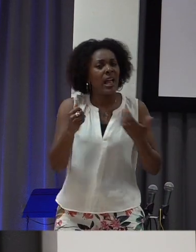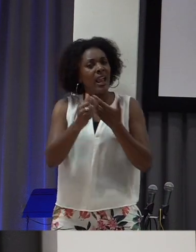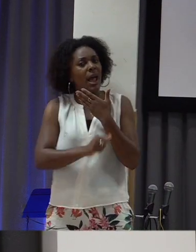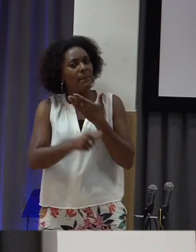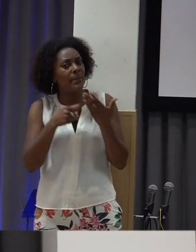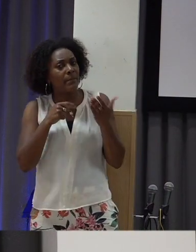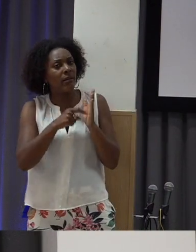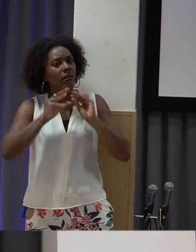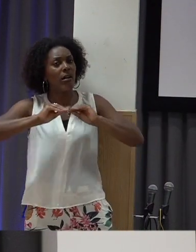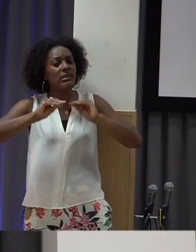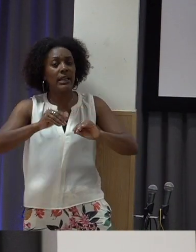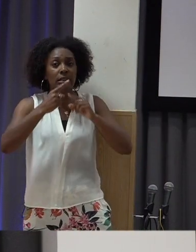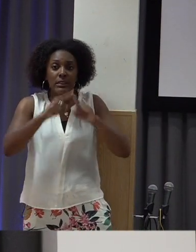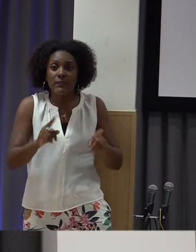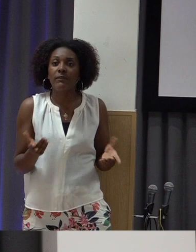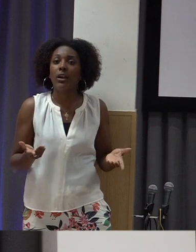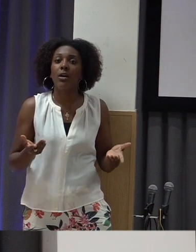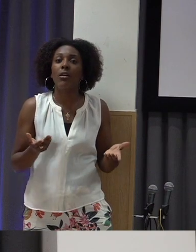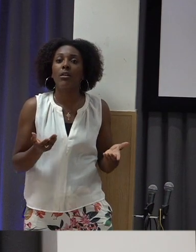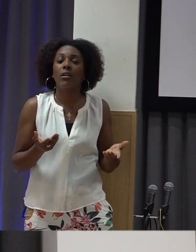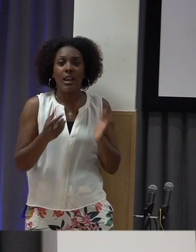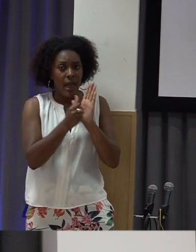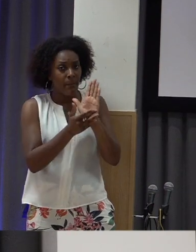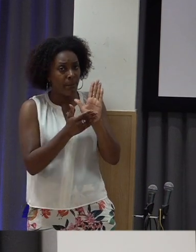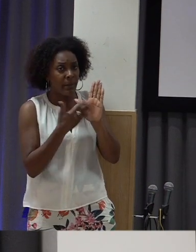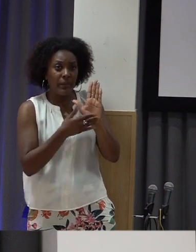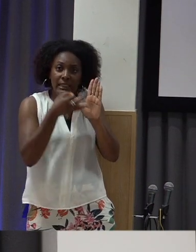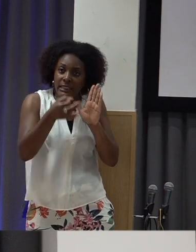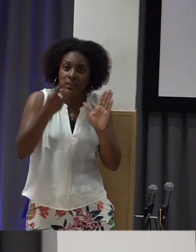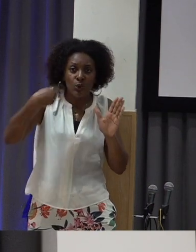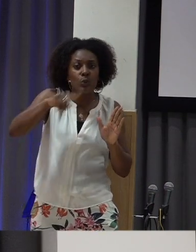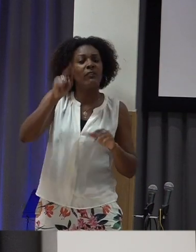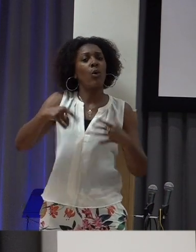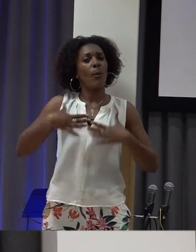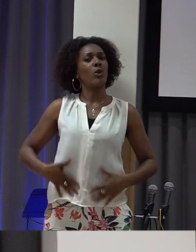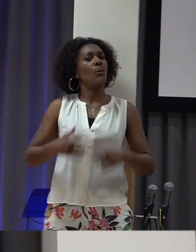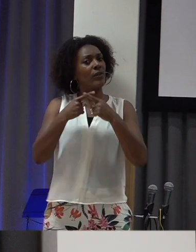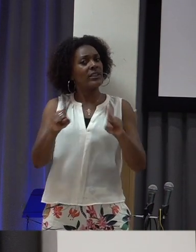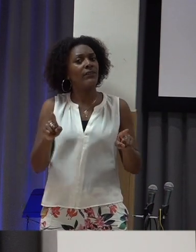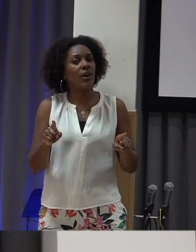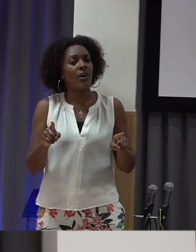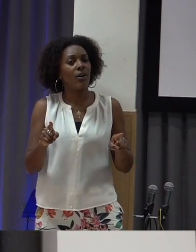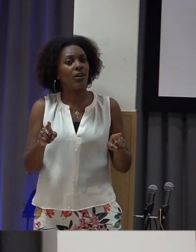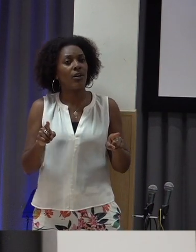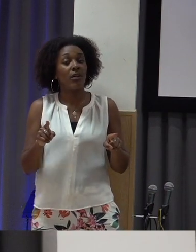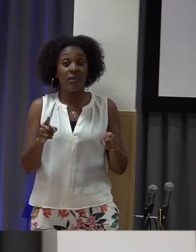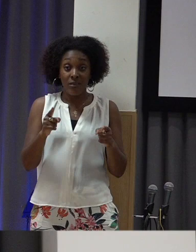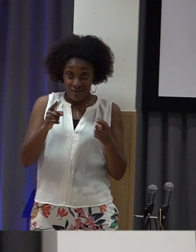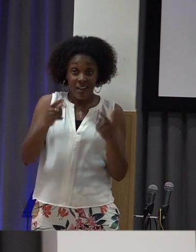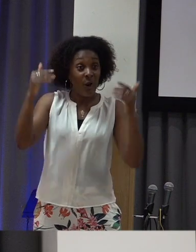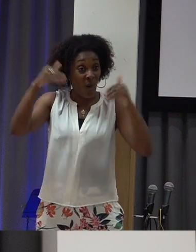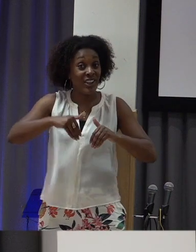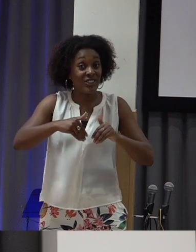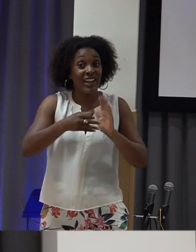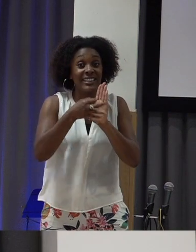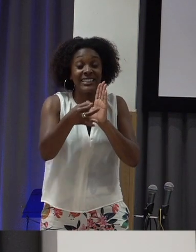Bible, notamment dans le verset 7 du chapitre 13 que nous avons lu tout à l'heure de la première épître aux Corinthiens. L'amour excuse tout,